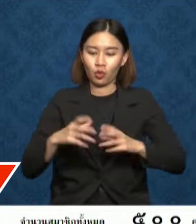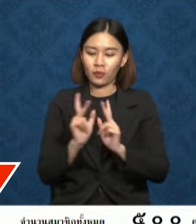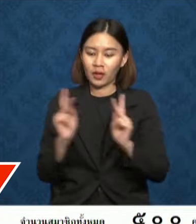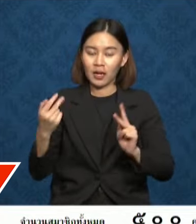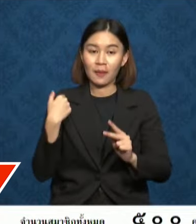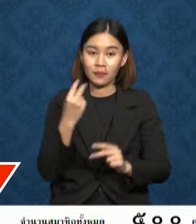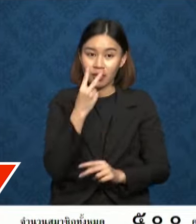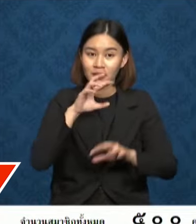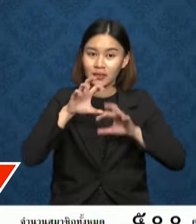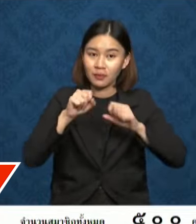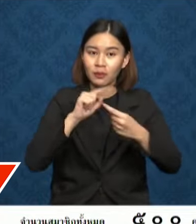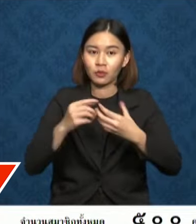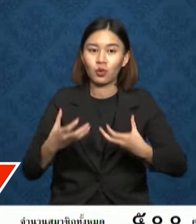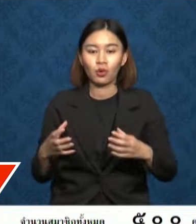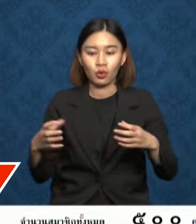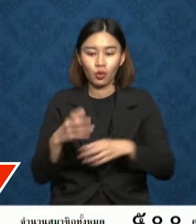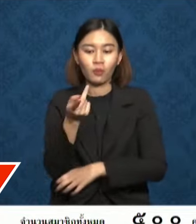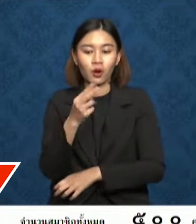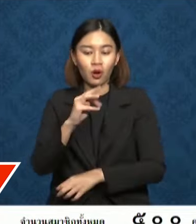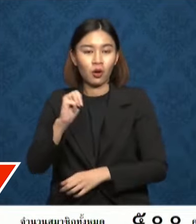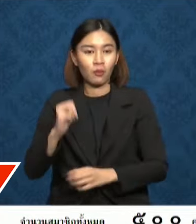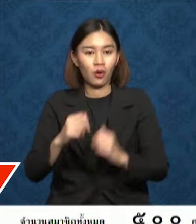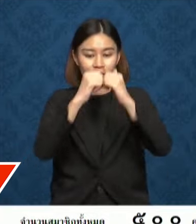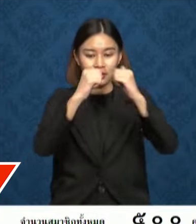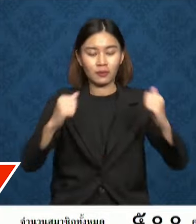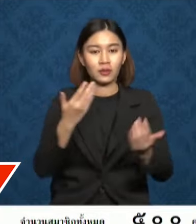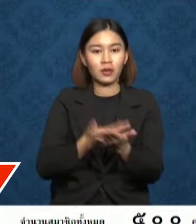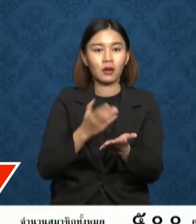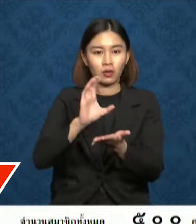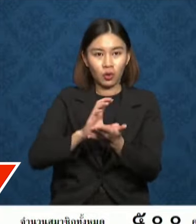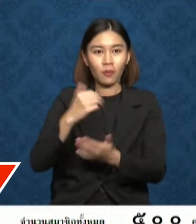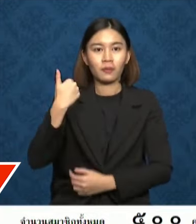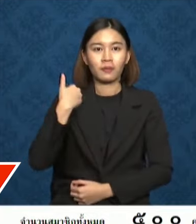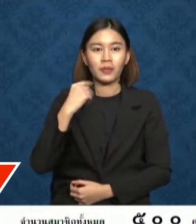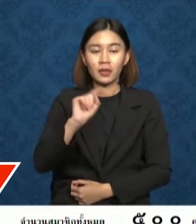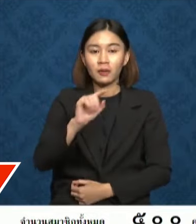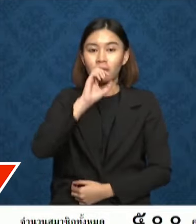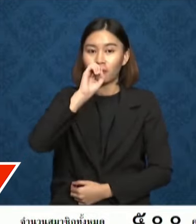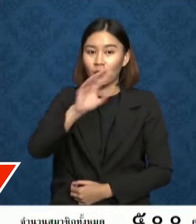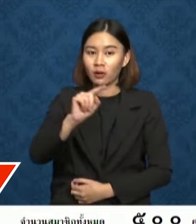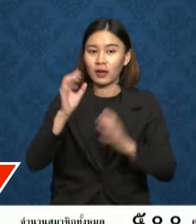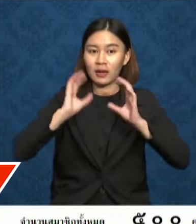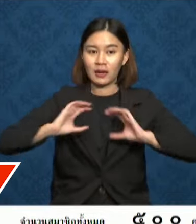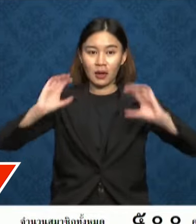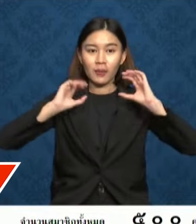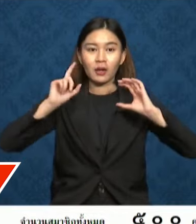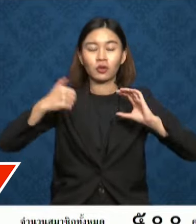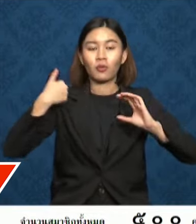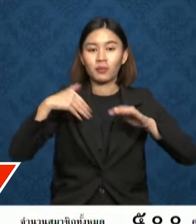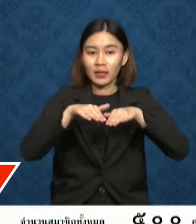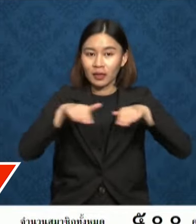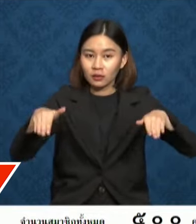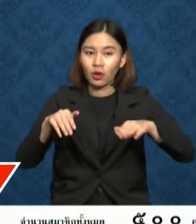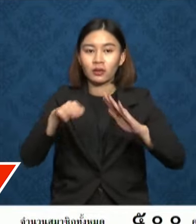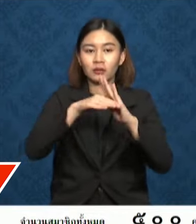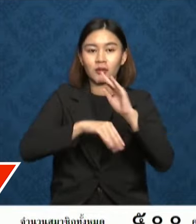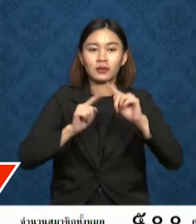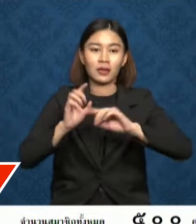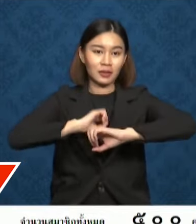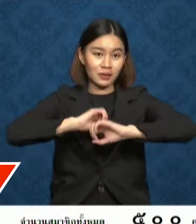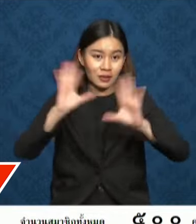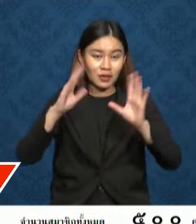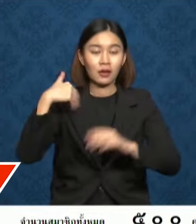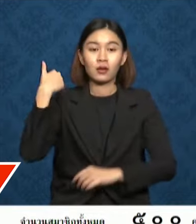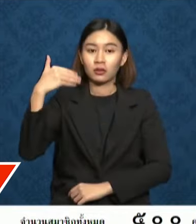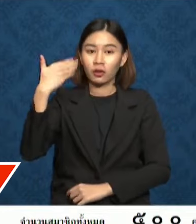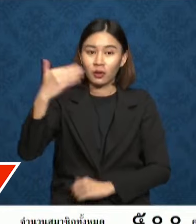ากไดมข้อสงเกตทงตงไปยงคณะ สำนัหviousที่บอกว่ารัฐบาลจะตมหเกลิทชดเจนครับต่จ